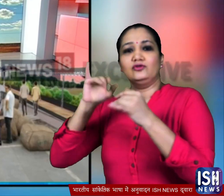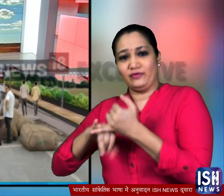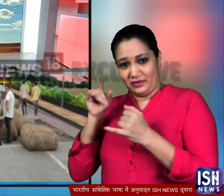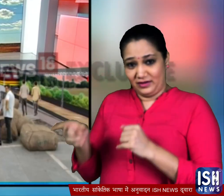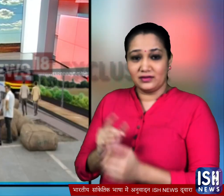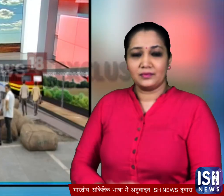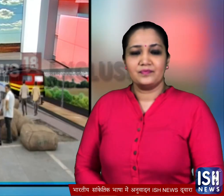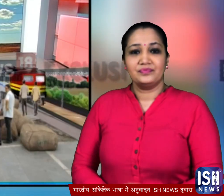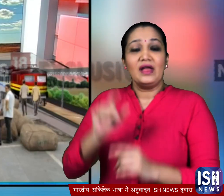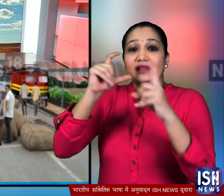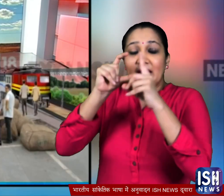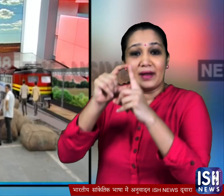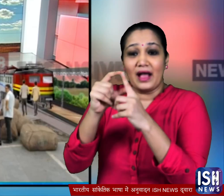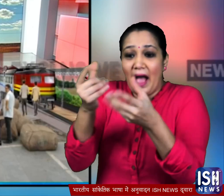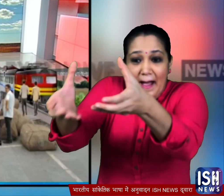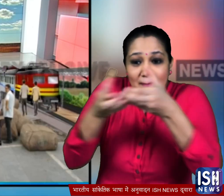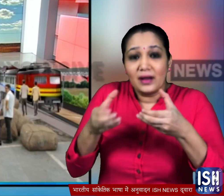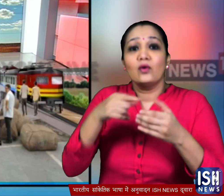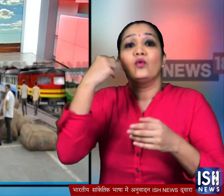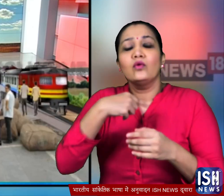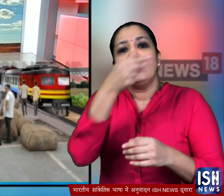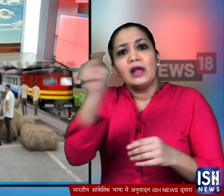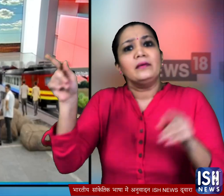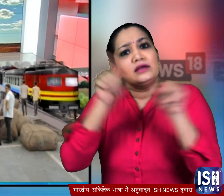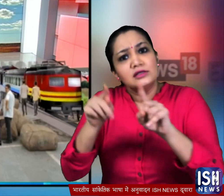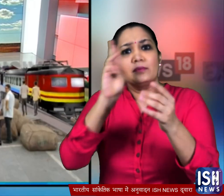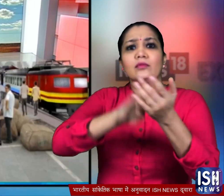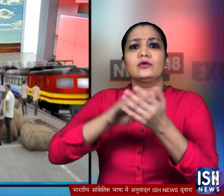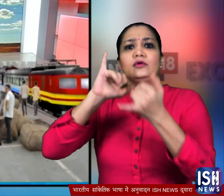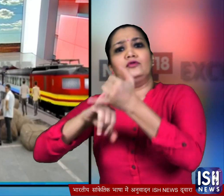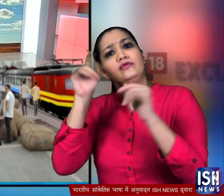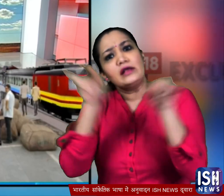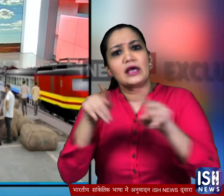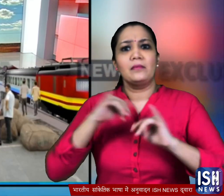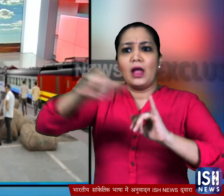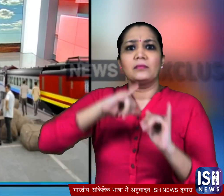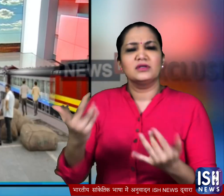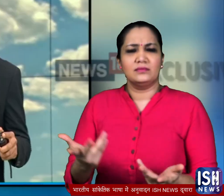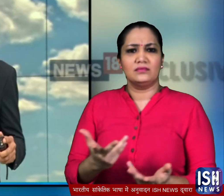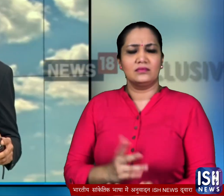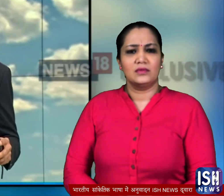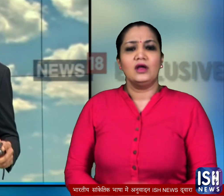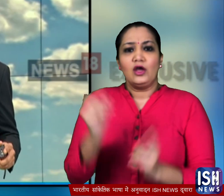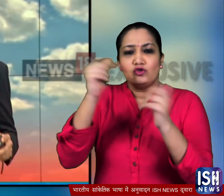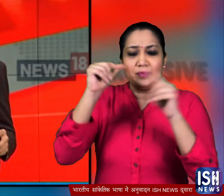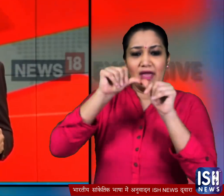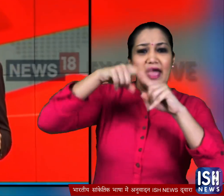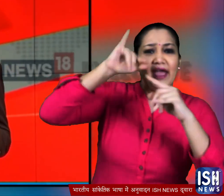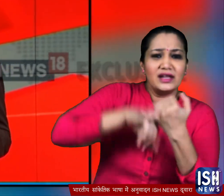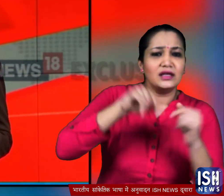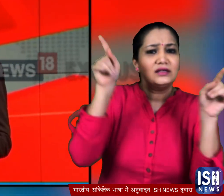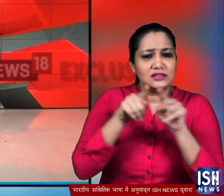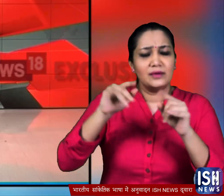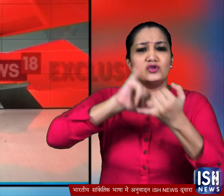जो दरभंगा में इस पार्सल को रिसीव करने वाला था उसका नाम भी मोहम्मद सूफियान ही है। इस बीच यूपी एटीएस ने भी इस मामले